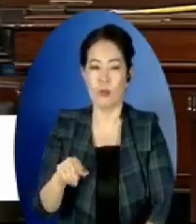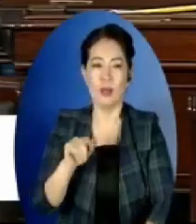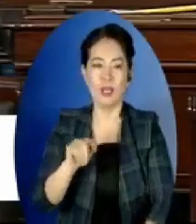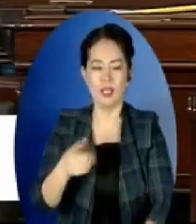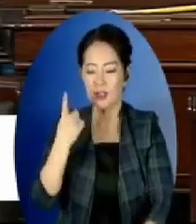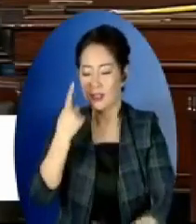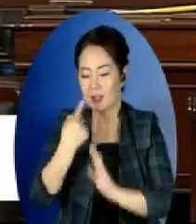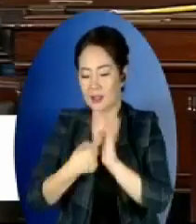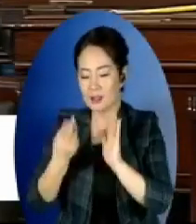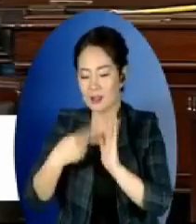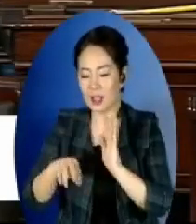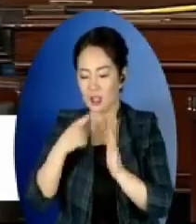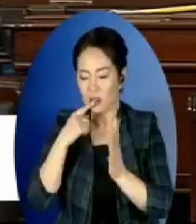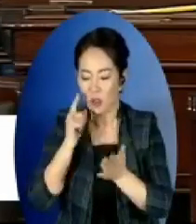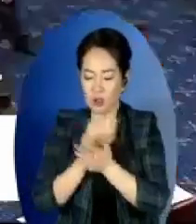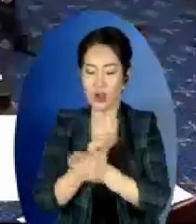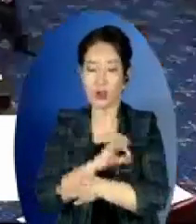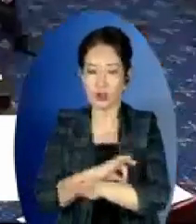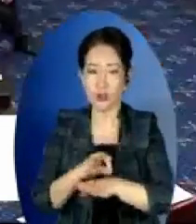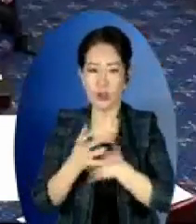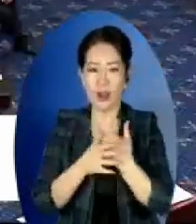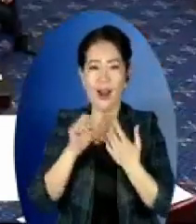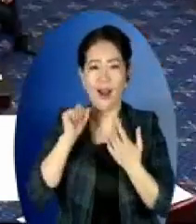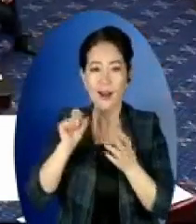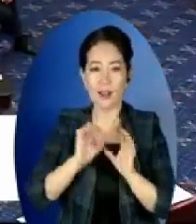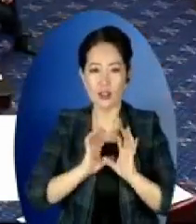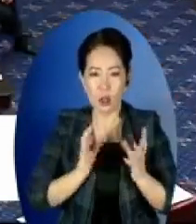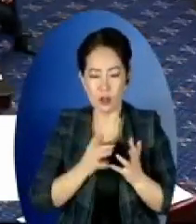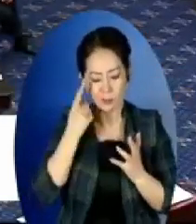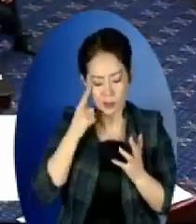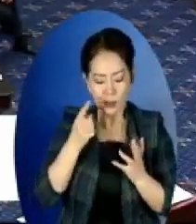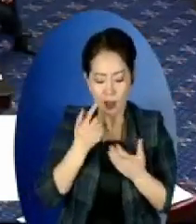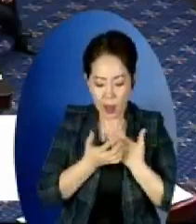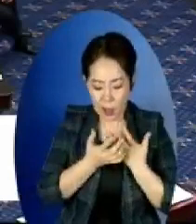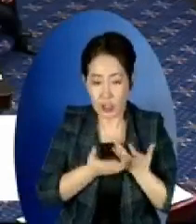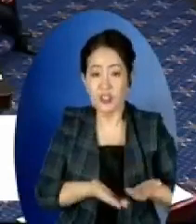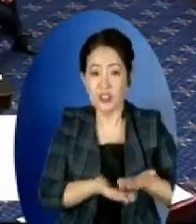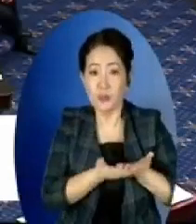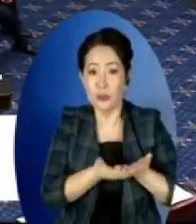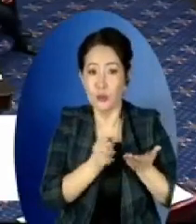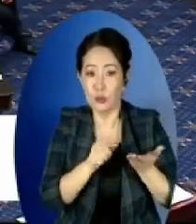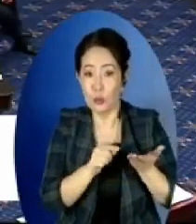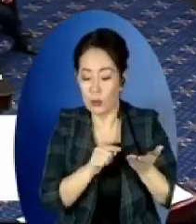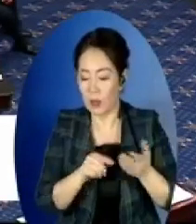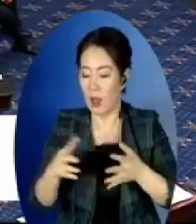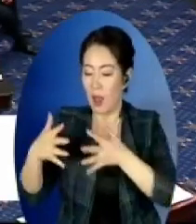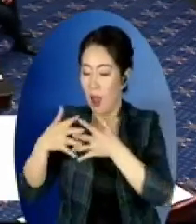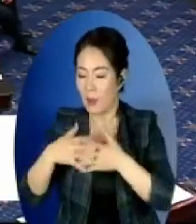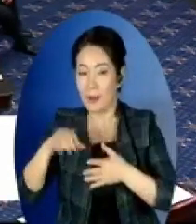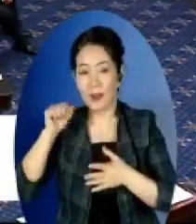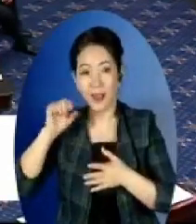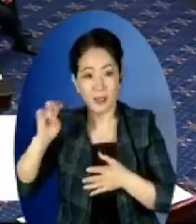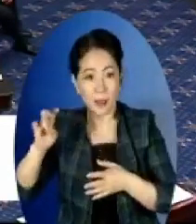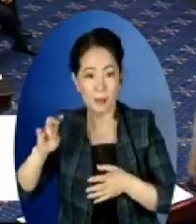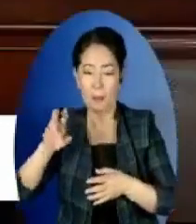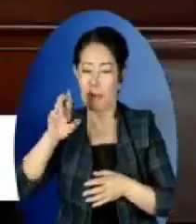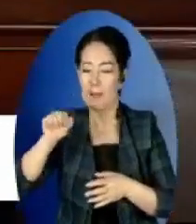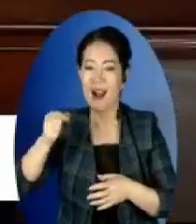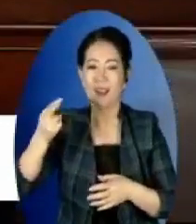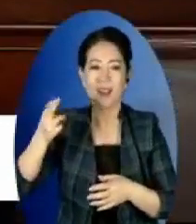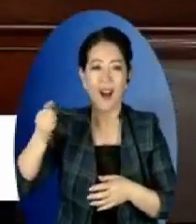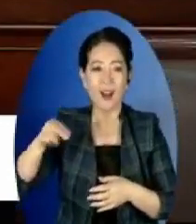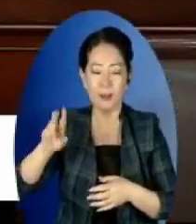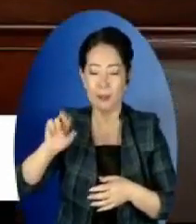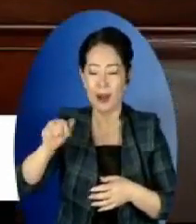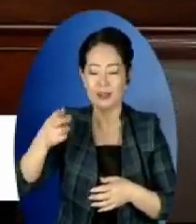тогтоолын төслийг төлөөлөгчдийн танхим дахь ардчилсан олон санаачилж улмаар дэмжсэн. Америкийн ардс намынхан Багдадад явуулсан цэргийн